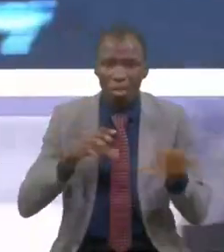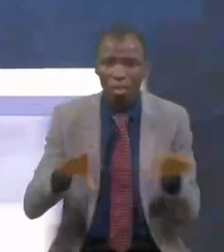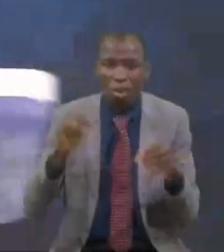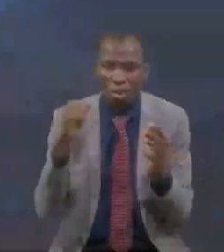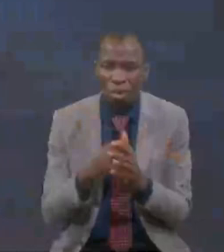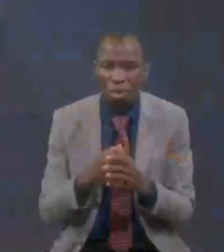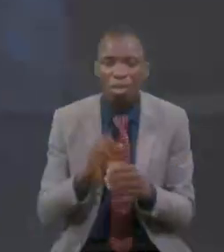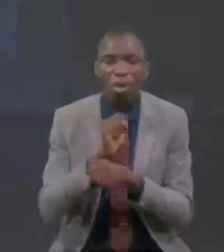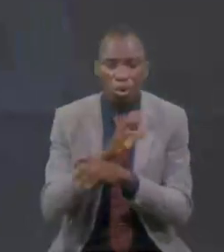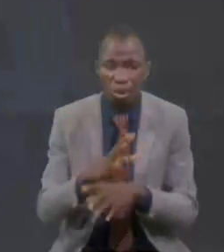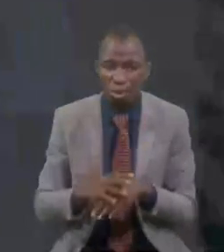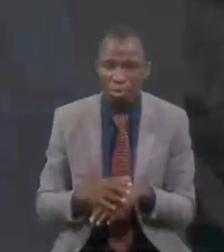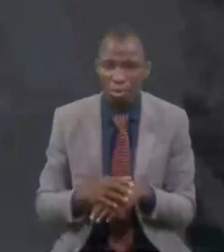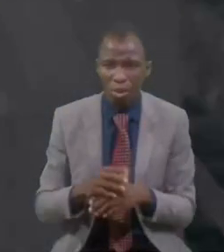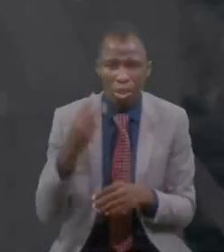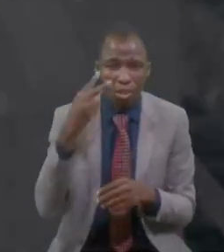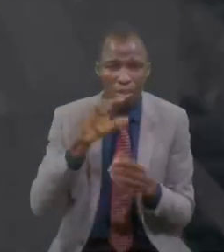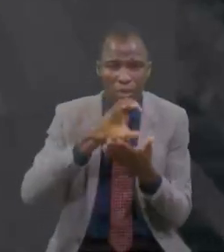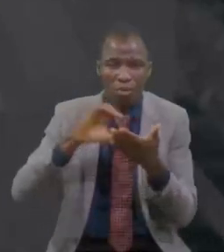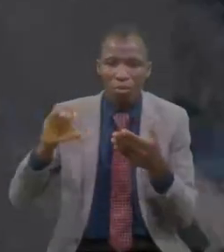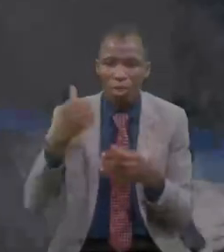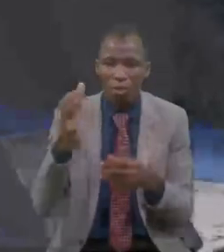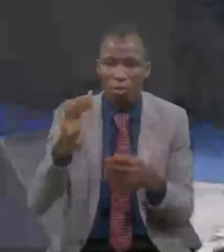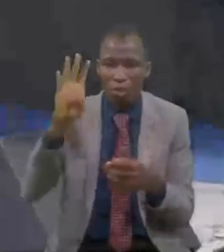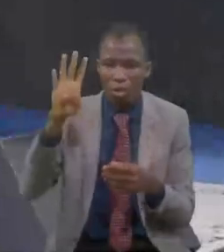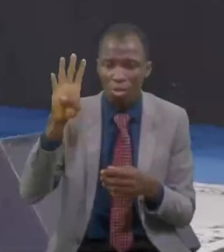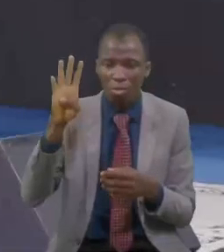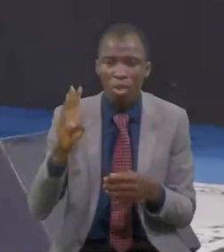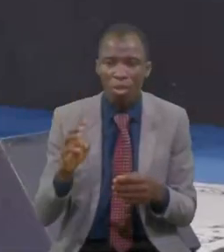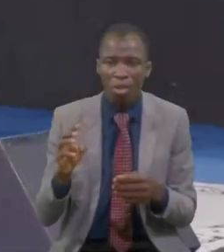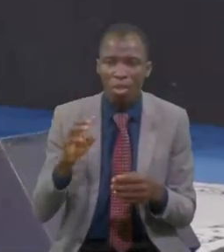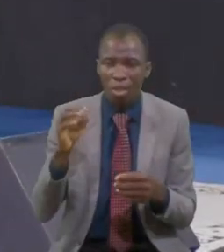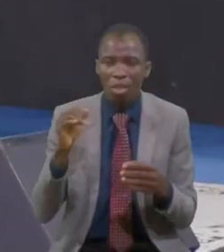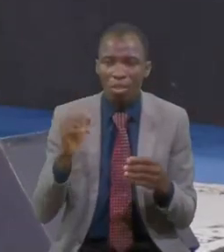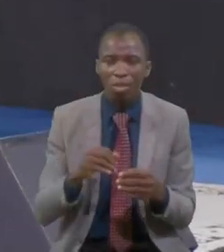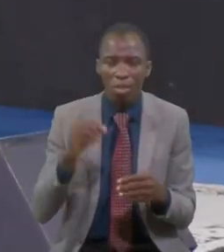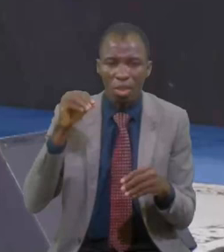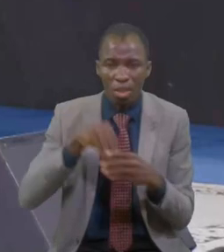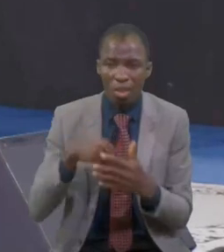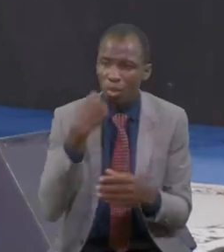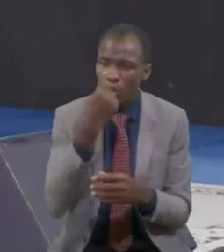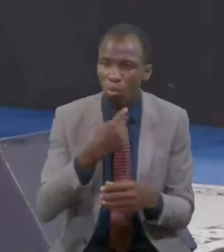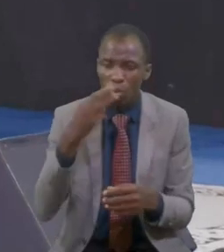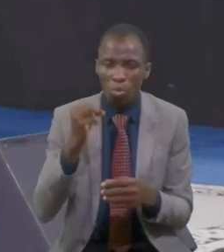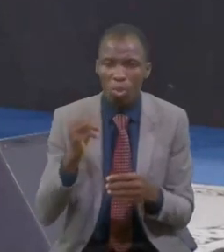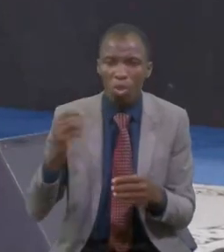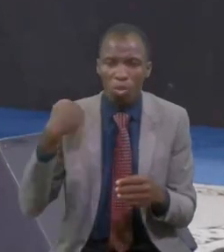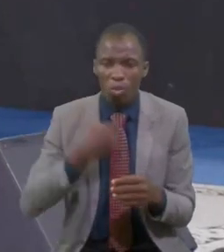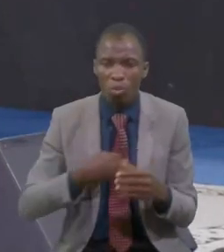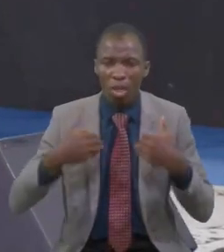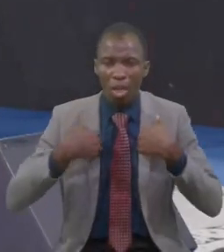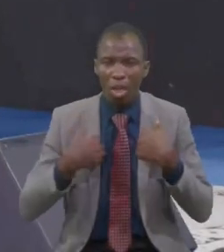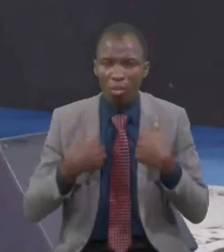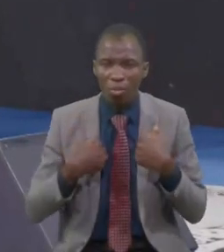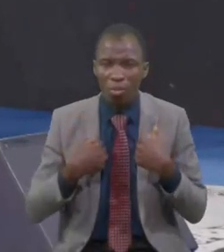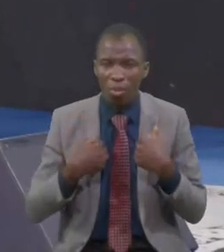fait déjà voyons le verset 14 qui dit en qui nous avons